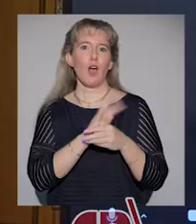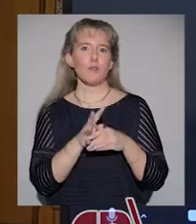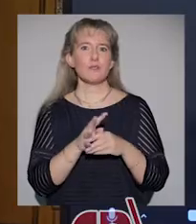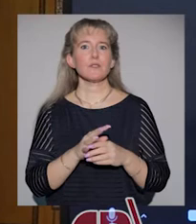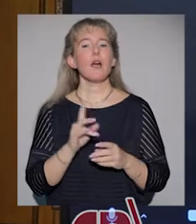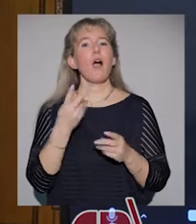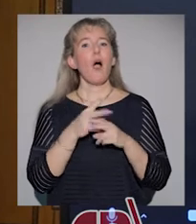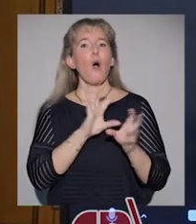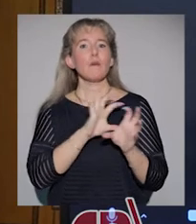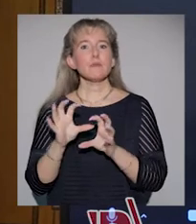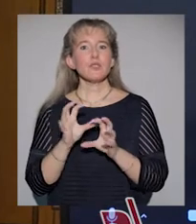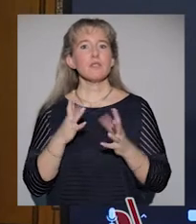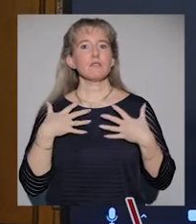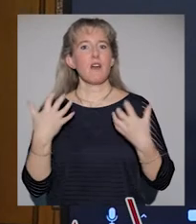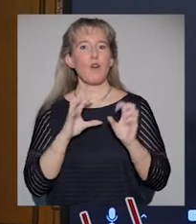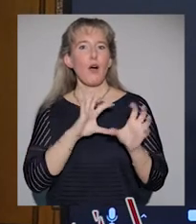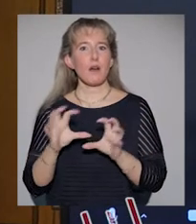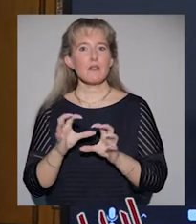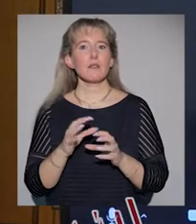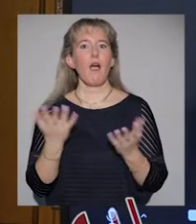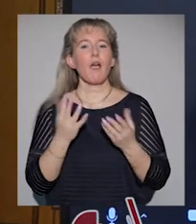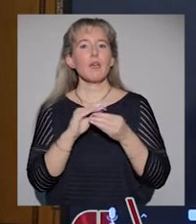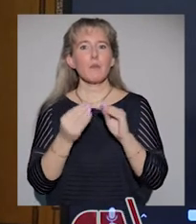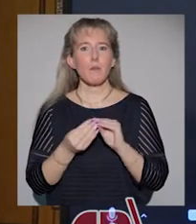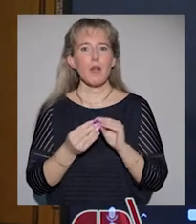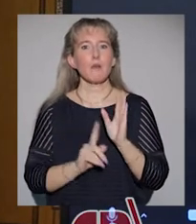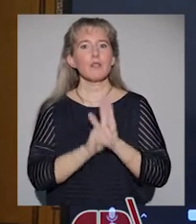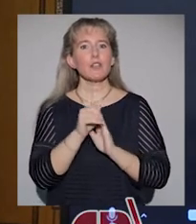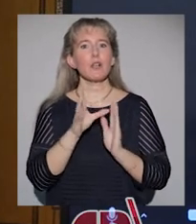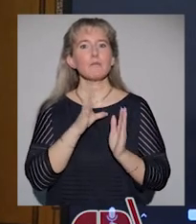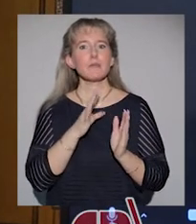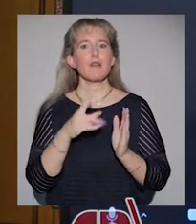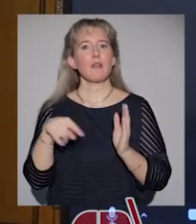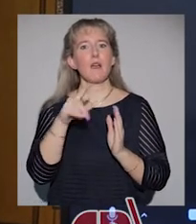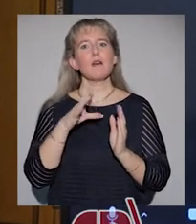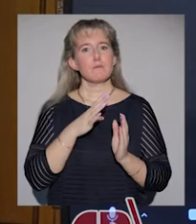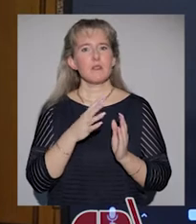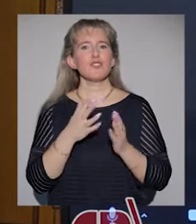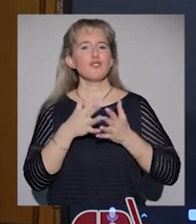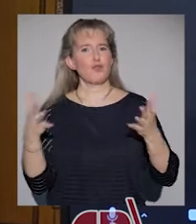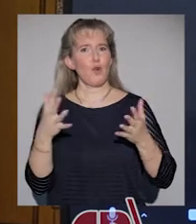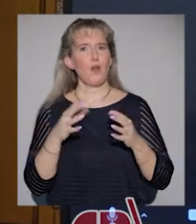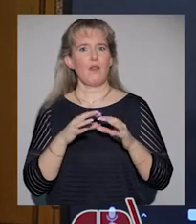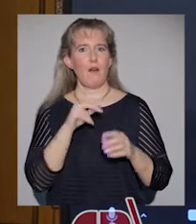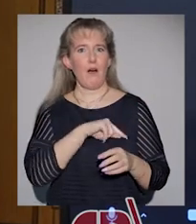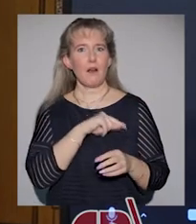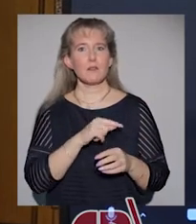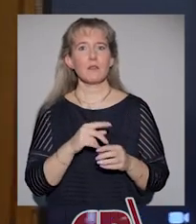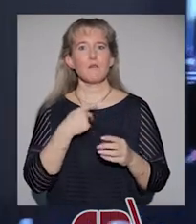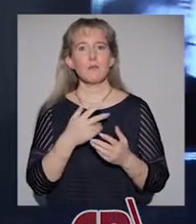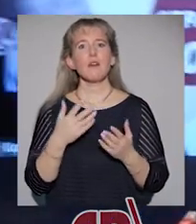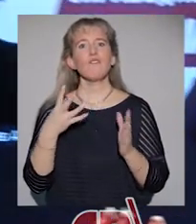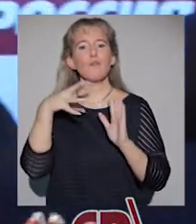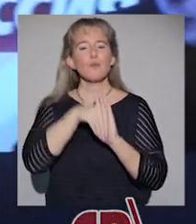Что касается обеспечения здравоохранения, такие проблемы поначалу были, они носили достаточно такой широкий характер. Мы